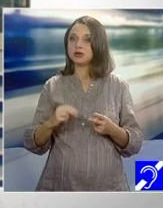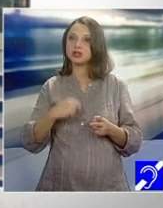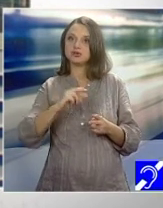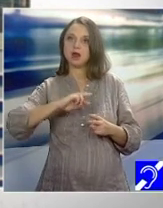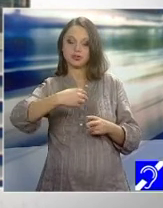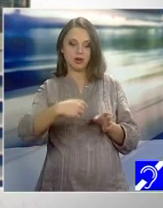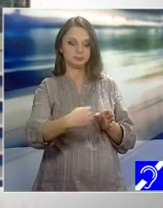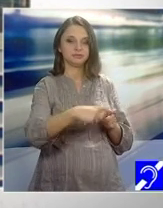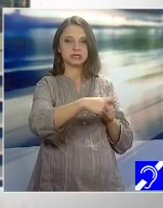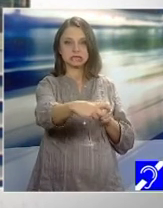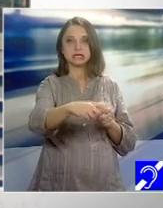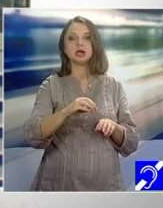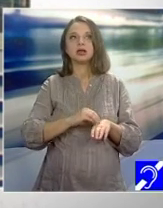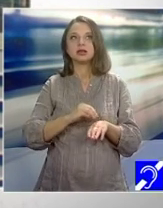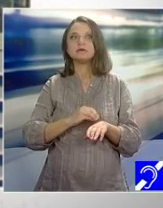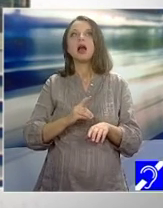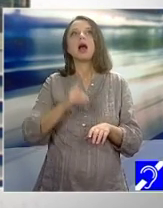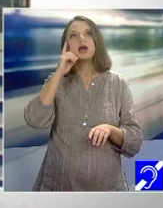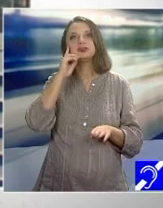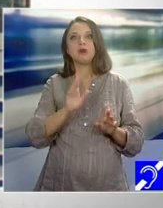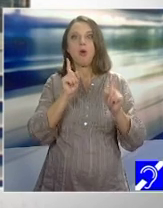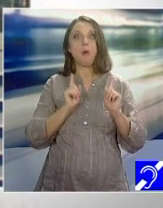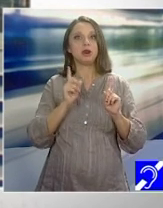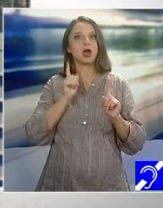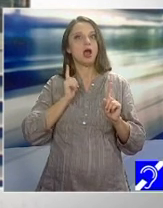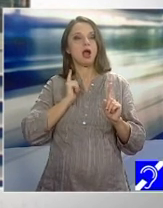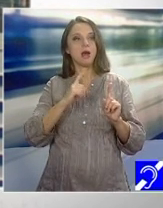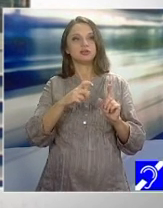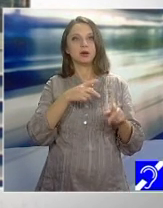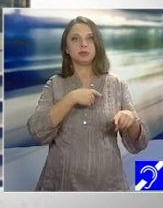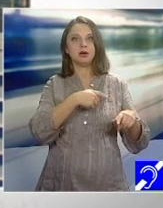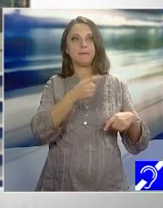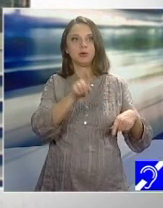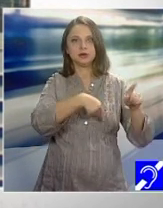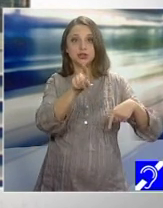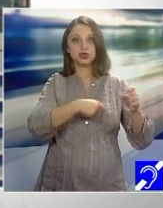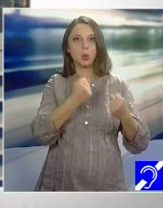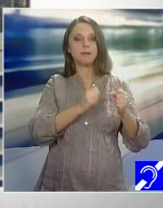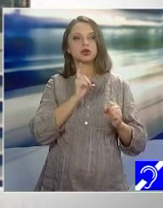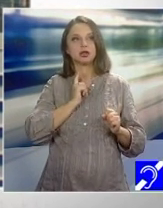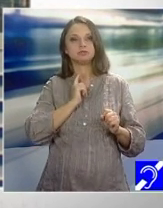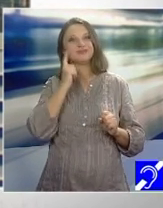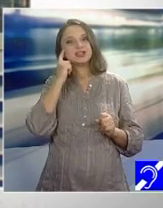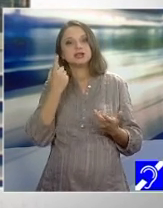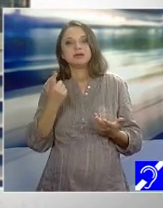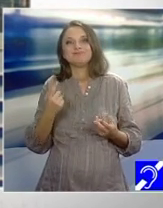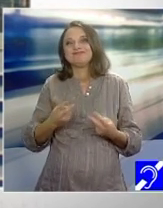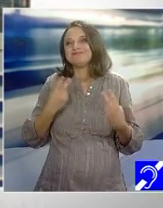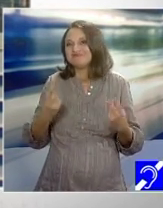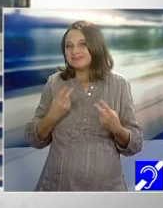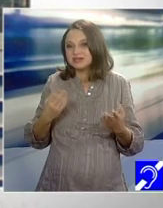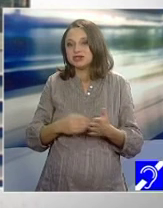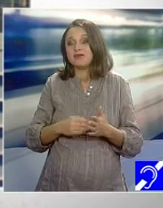e pus invers, care te anunță să nu calci mai departe încolo, că deja e asfaltul și circulă mașini. E